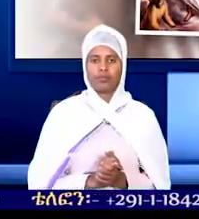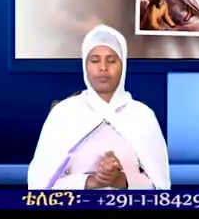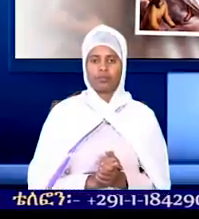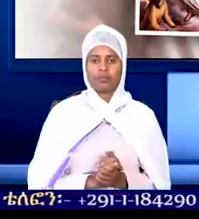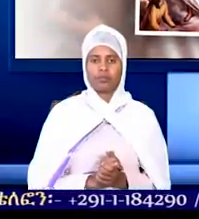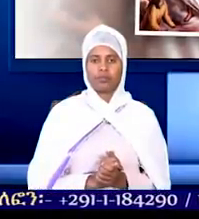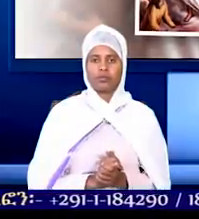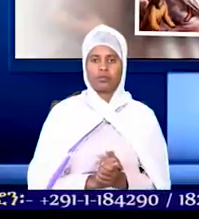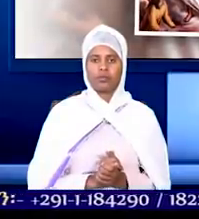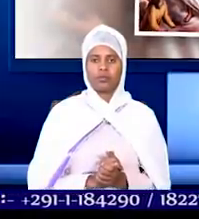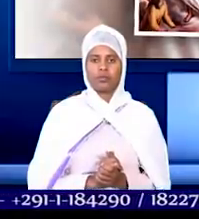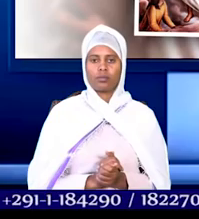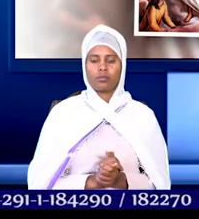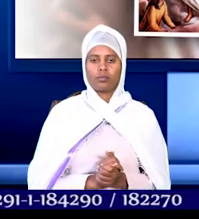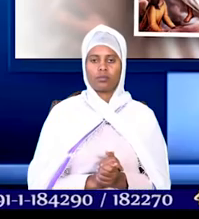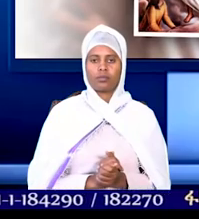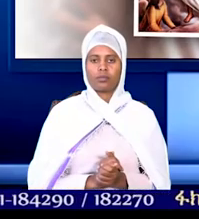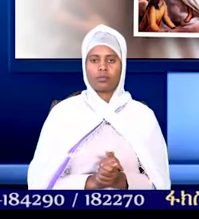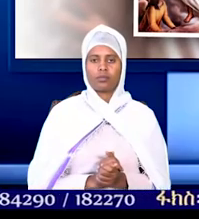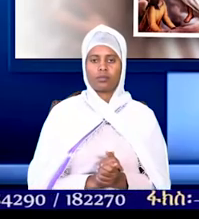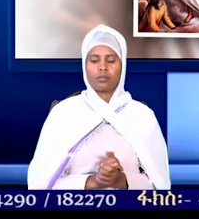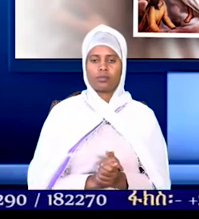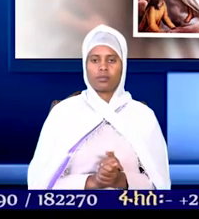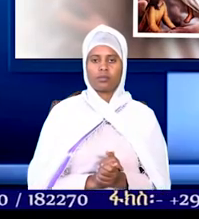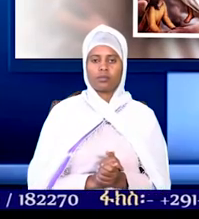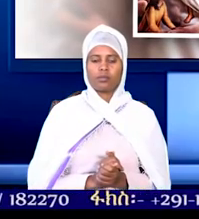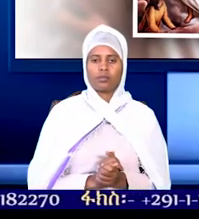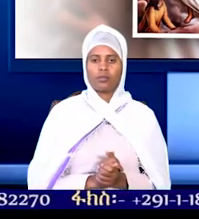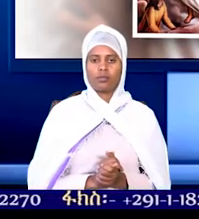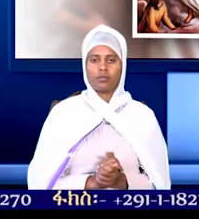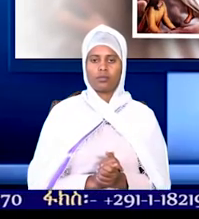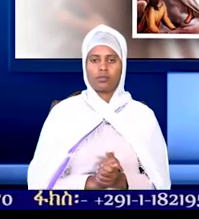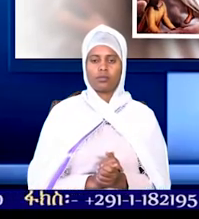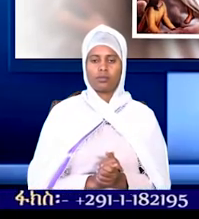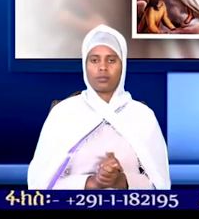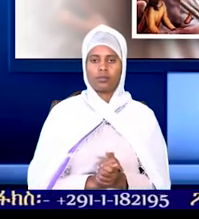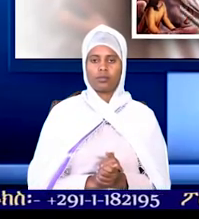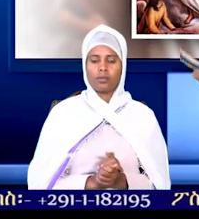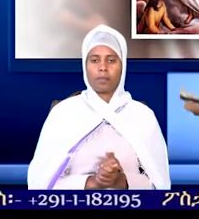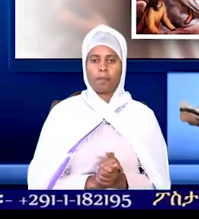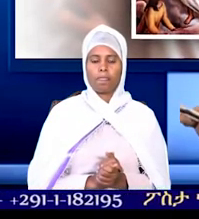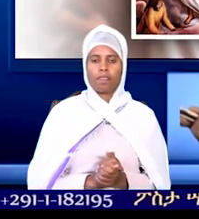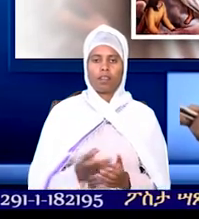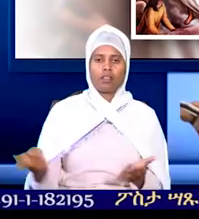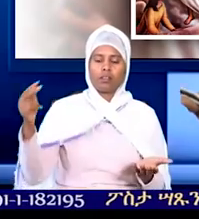ኣነ ወልድየ ዘኣፈቅር ወይ ወርድ እምሰማይ ዲበ ምድሪ